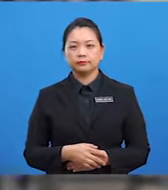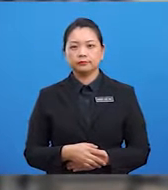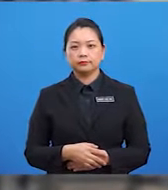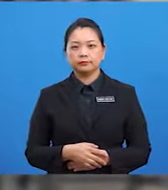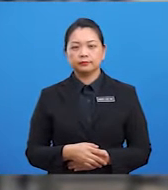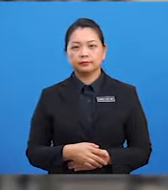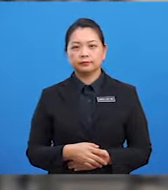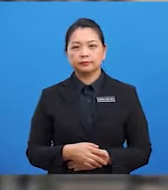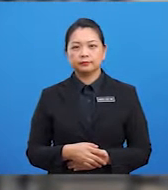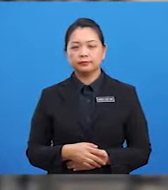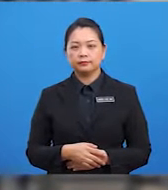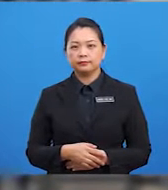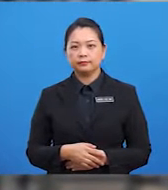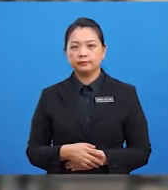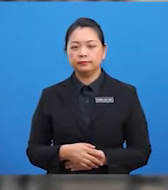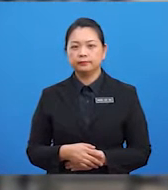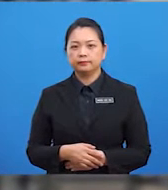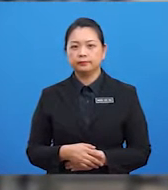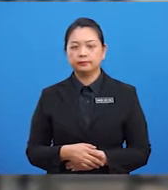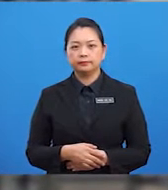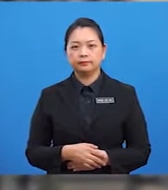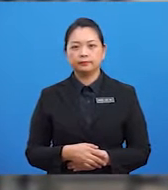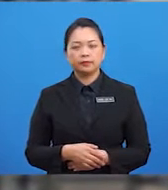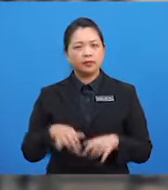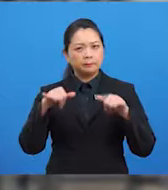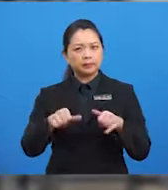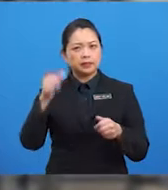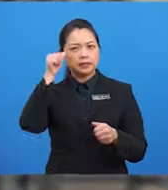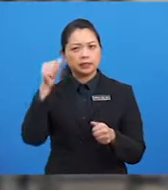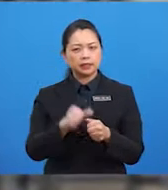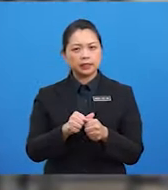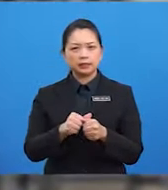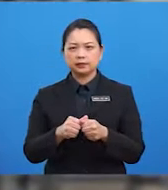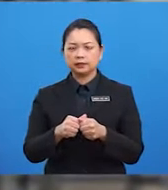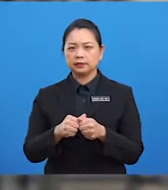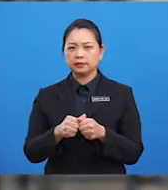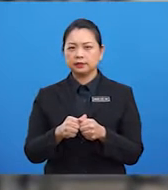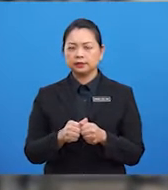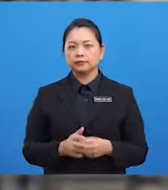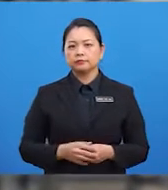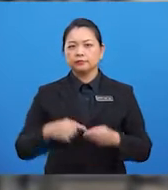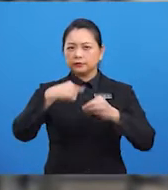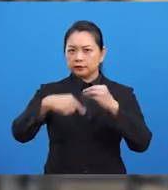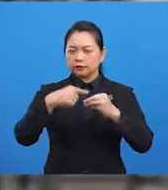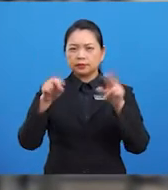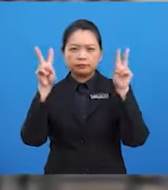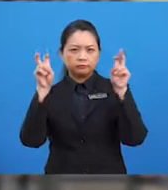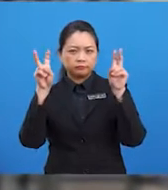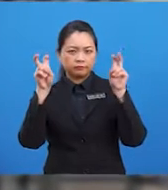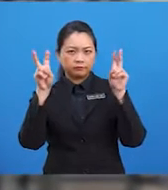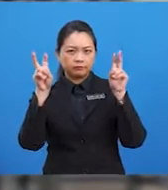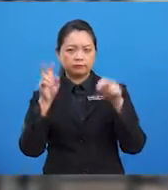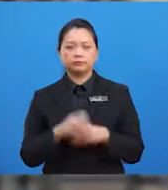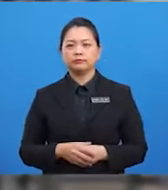Masihkah kau ingat? Adakah pelajar masih ingat tentang takrifan gelagat